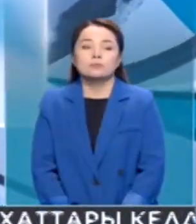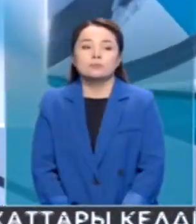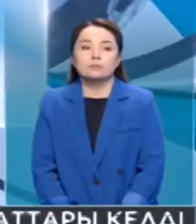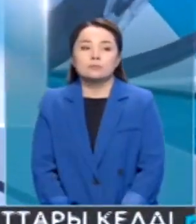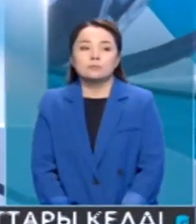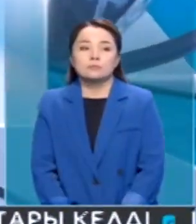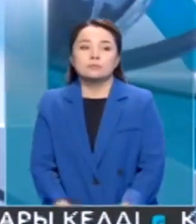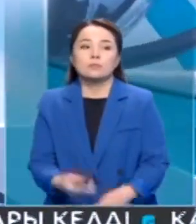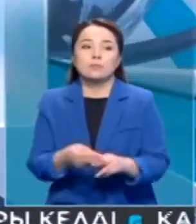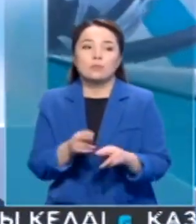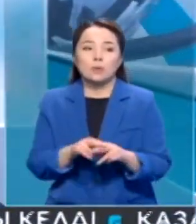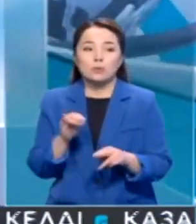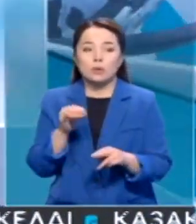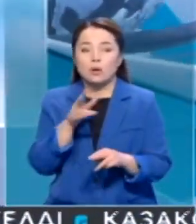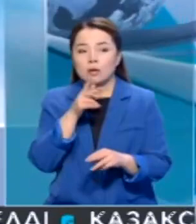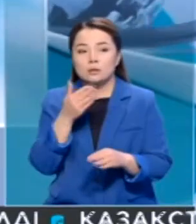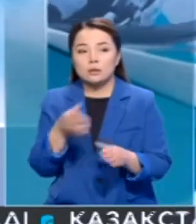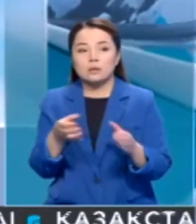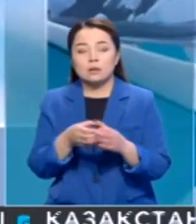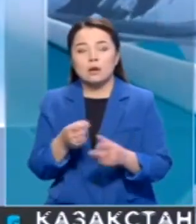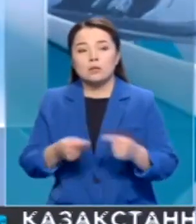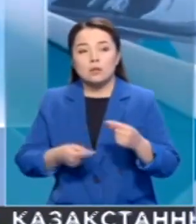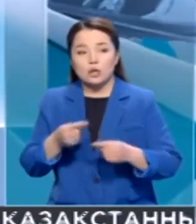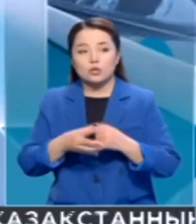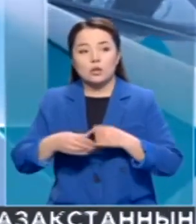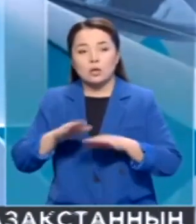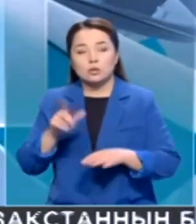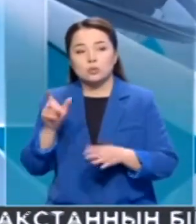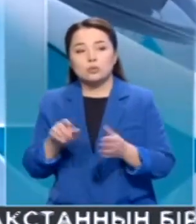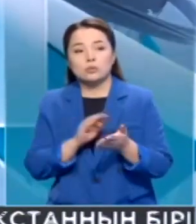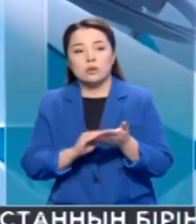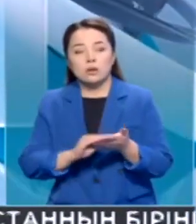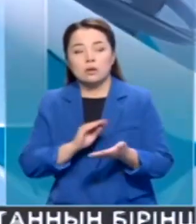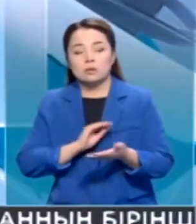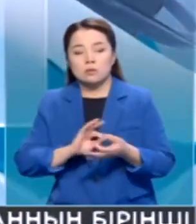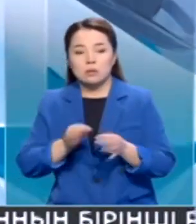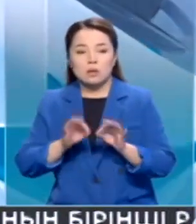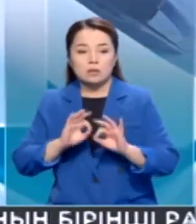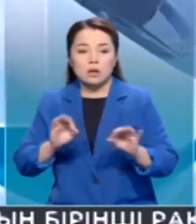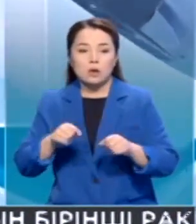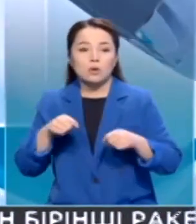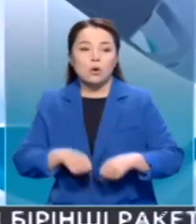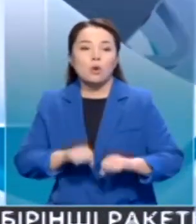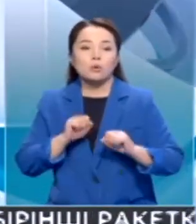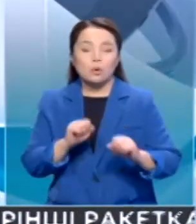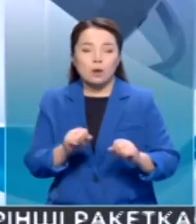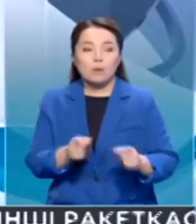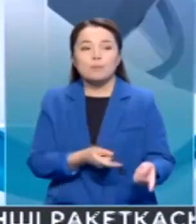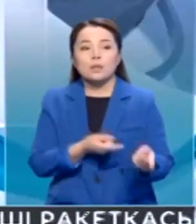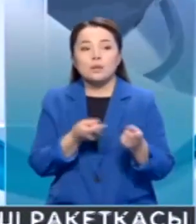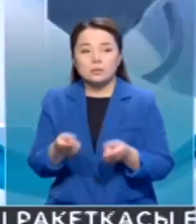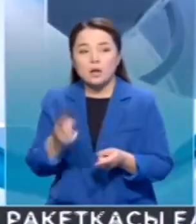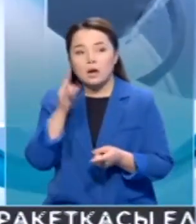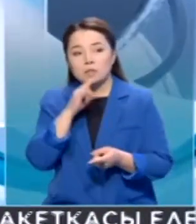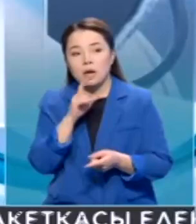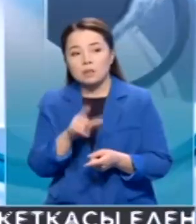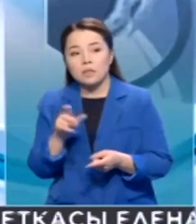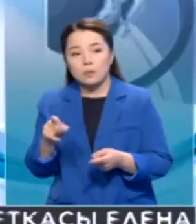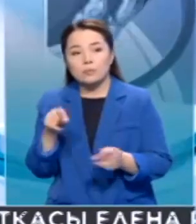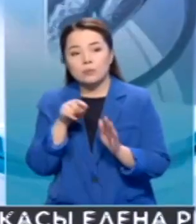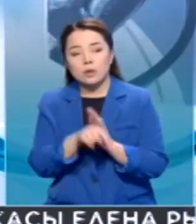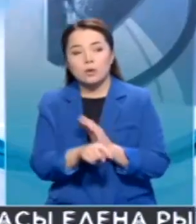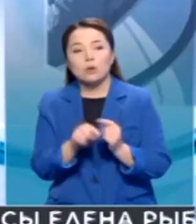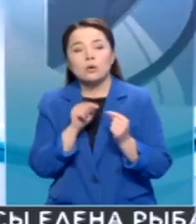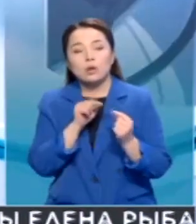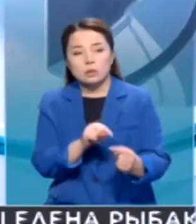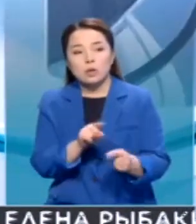Бұл жағдай Оңтүстік Кореяда қоғамдық резонанс тудырып, жергілікті журналистер жарыса жазды. Бұл құқық қорғау мен миграциялық органдардың елге Қазақстан азаматтарының кіруіне қарсы